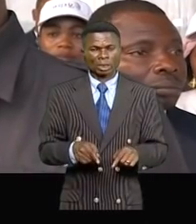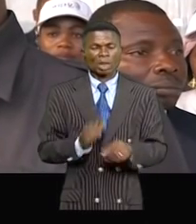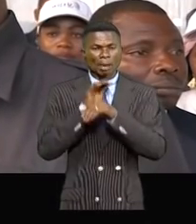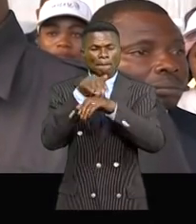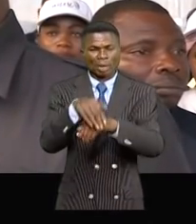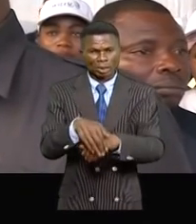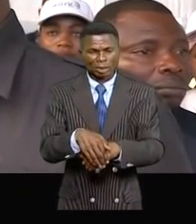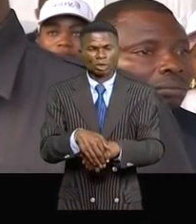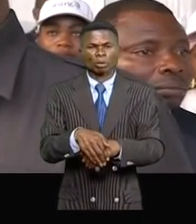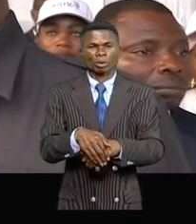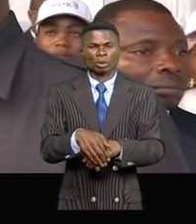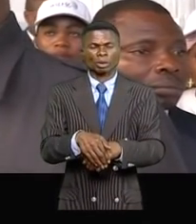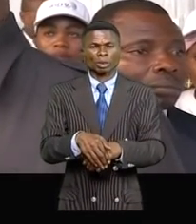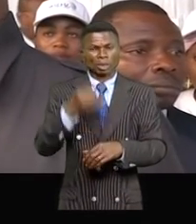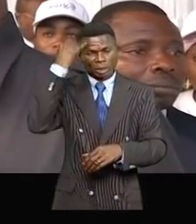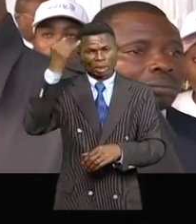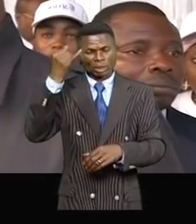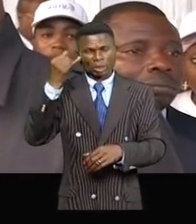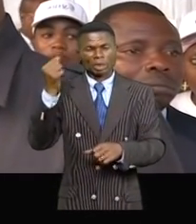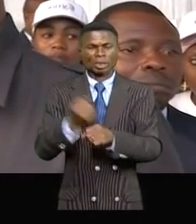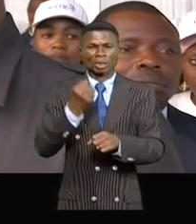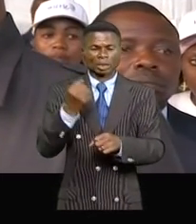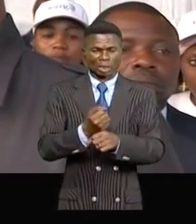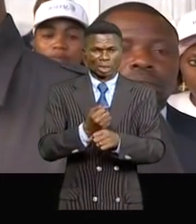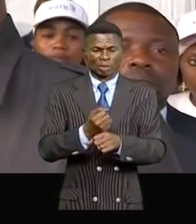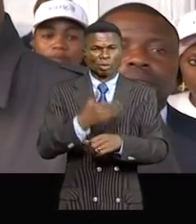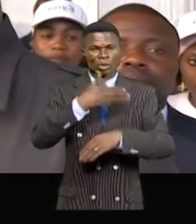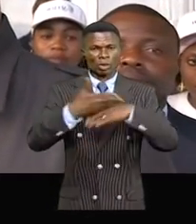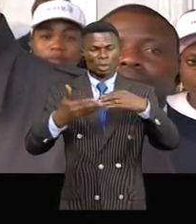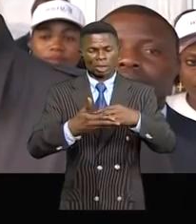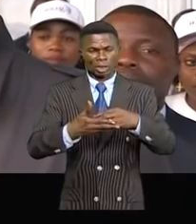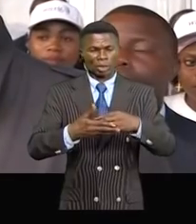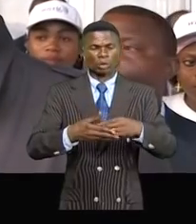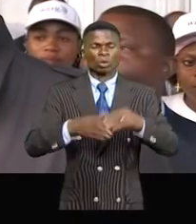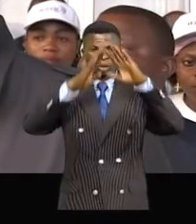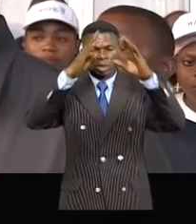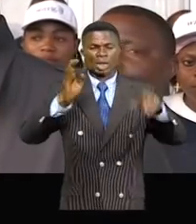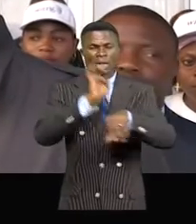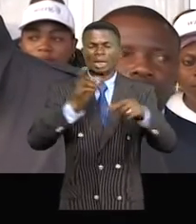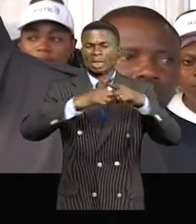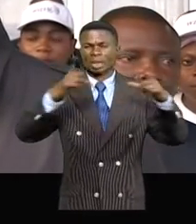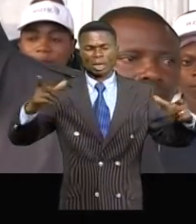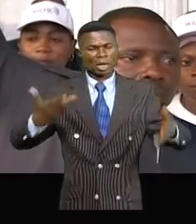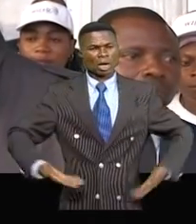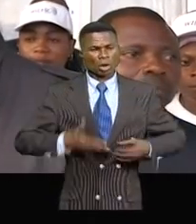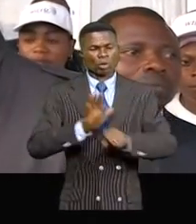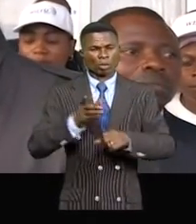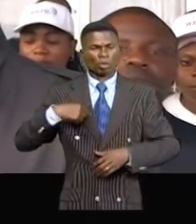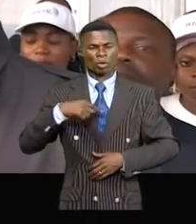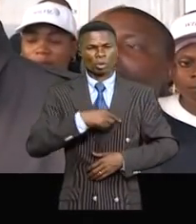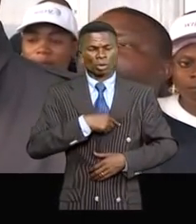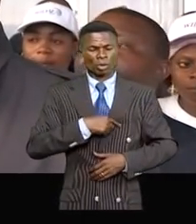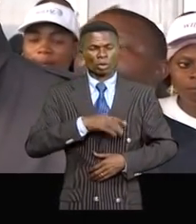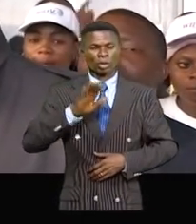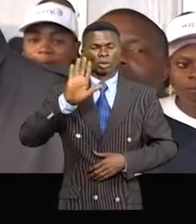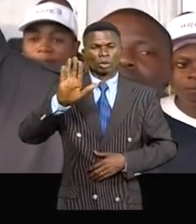contribuer dans le cadre de l'exécution des travaux de ce musée. Et nous sommes très contents que son